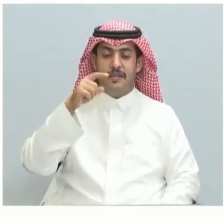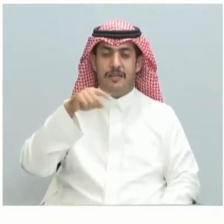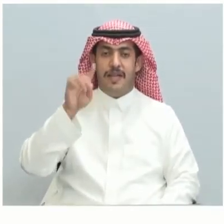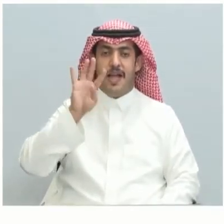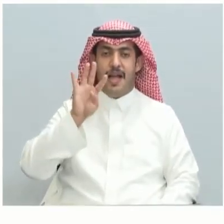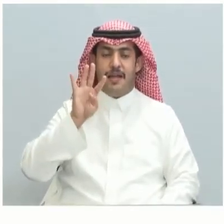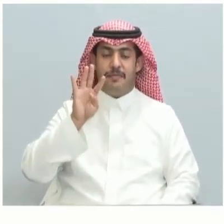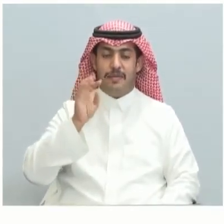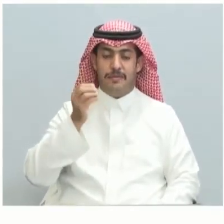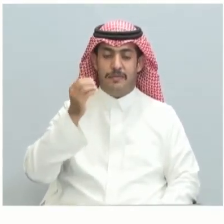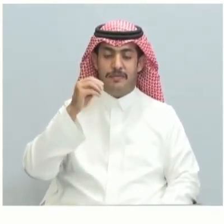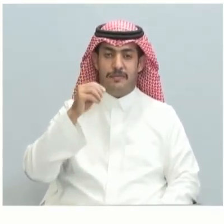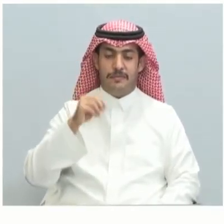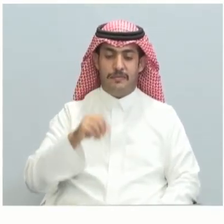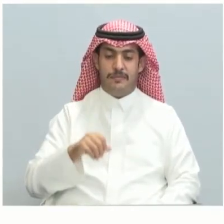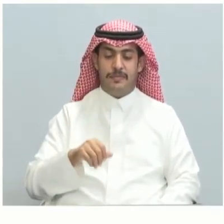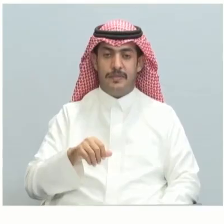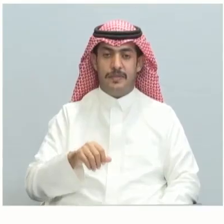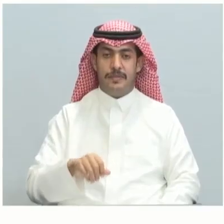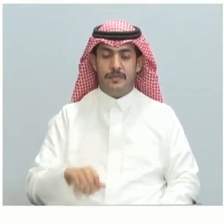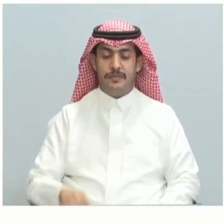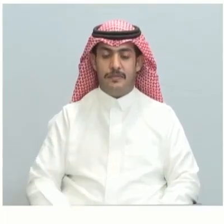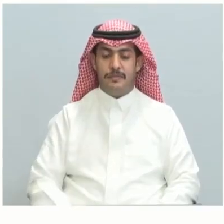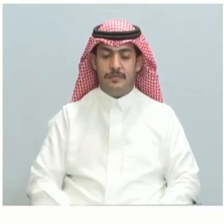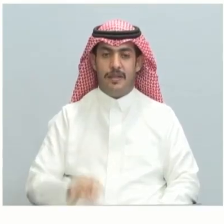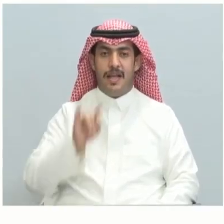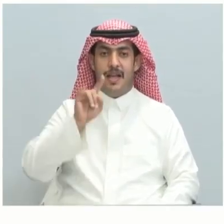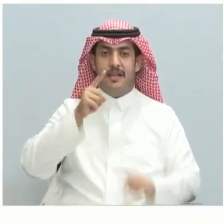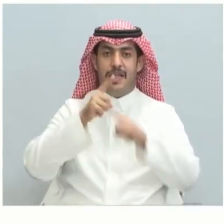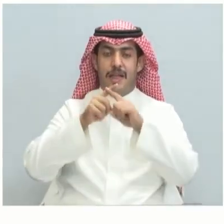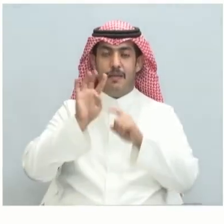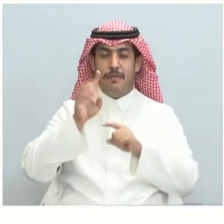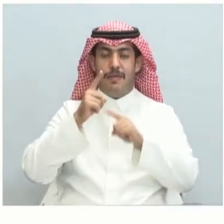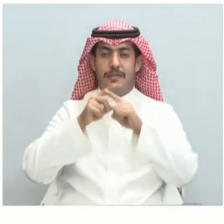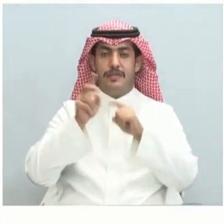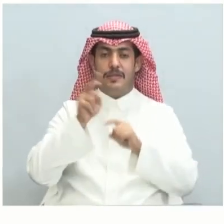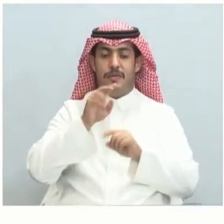هو موجود في البسط 4 10+4 14